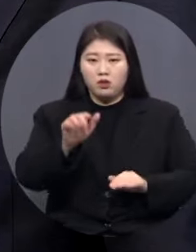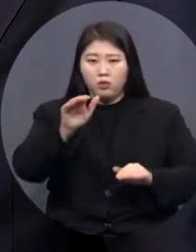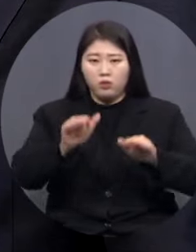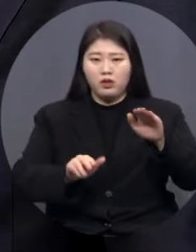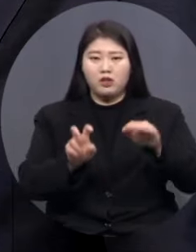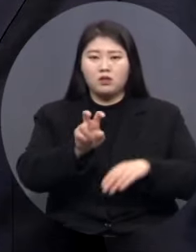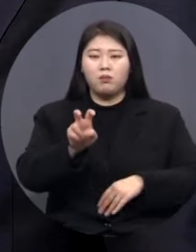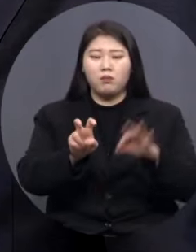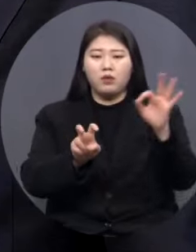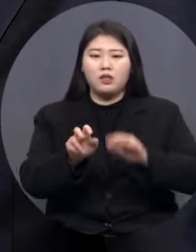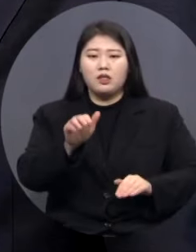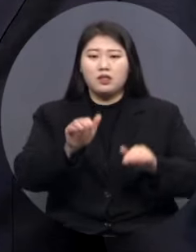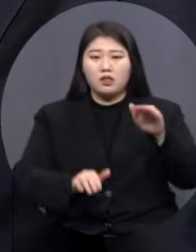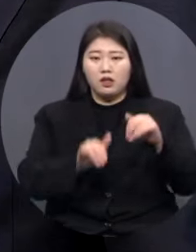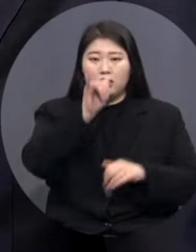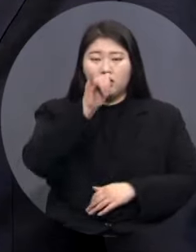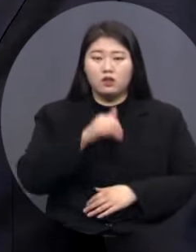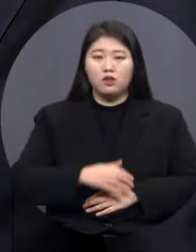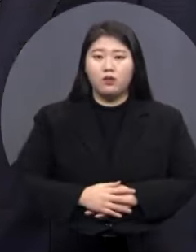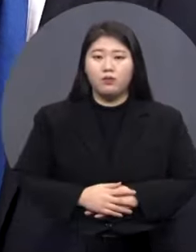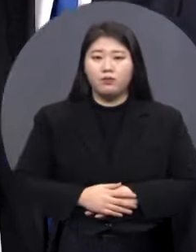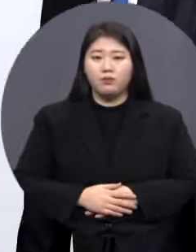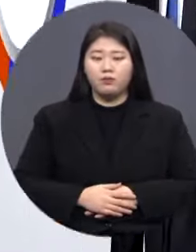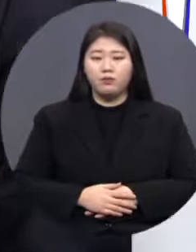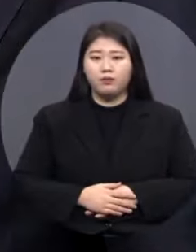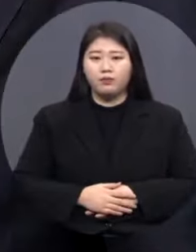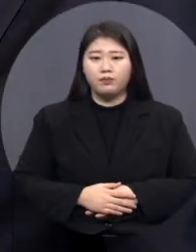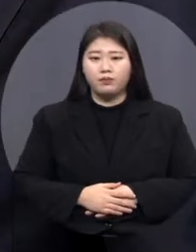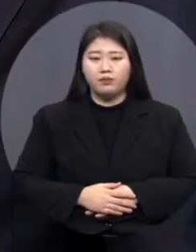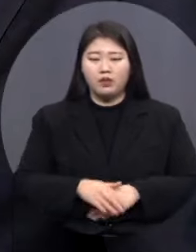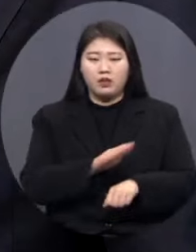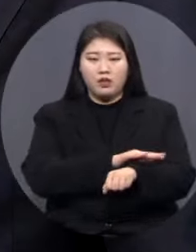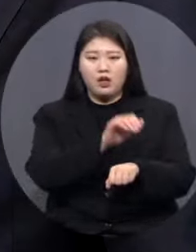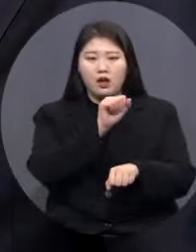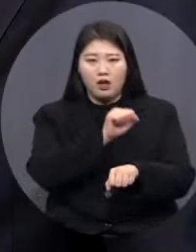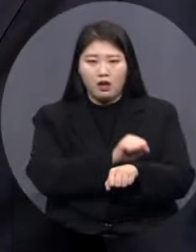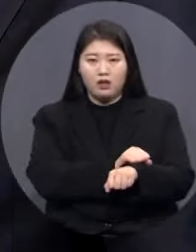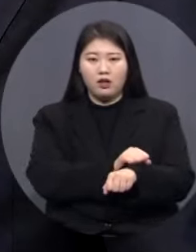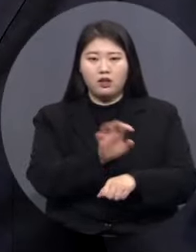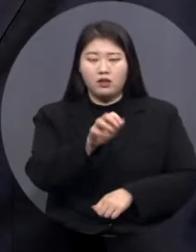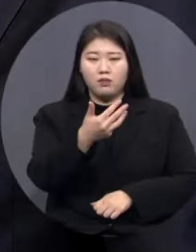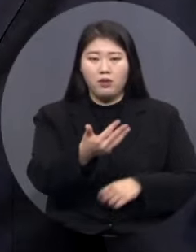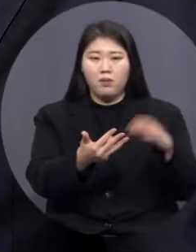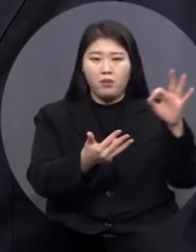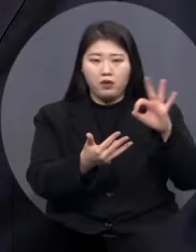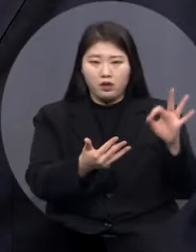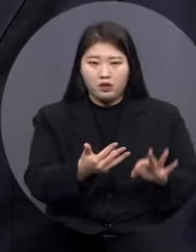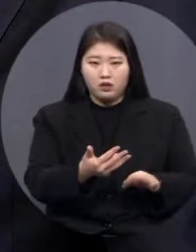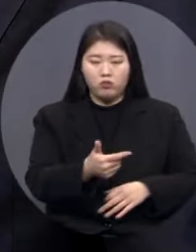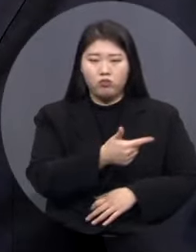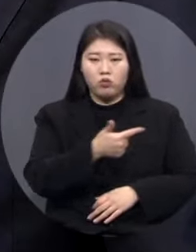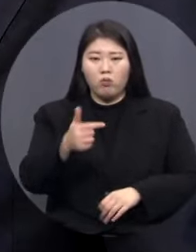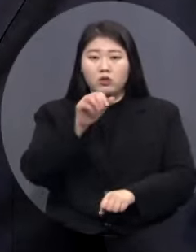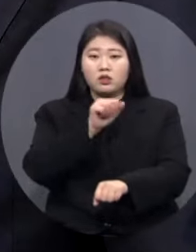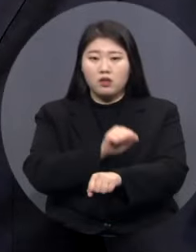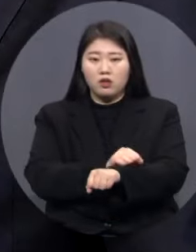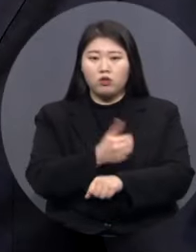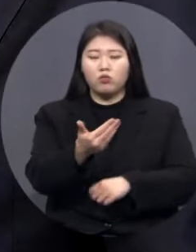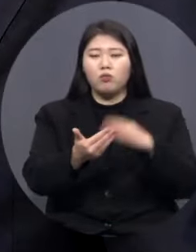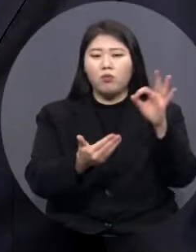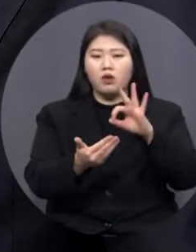20% 포인트 이상 높았습니다 잘하는 편이다 48% 매우 잘하고 있다